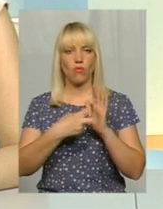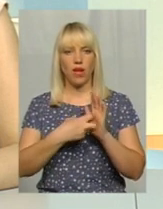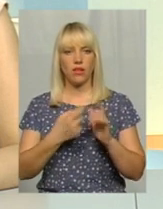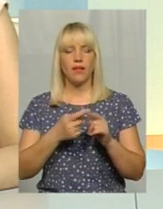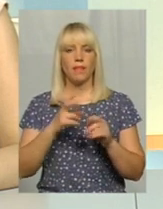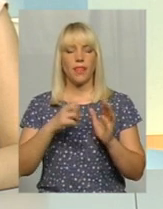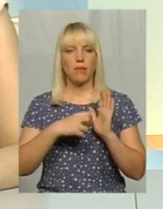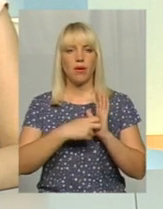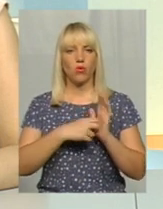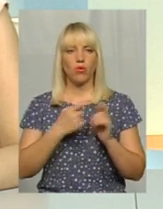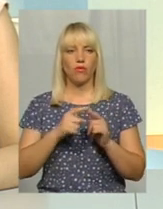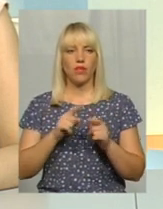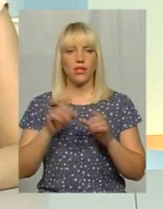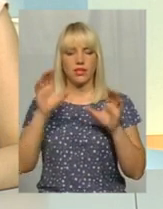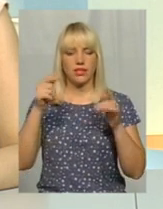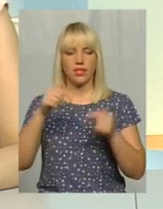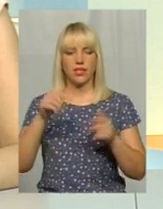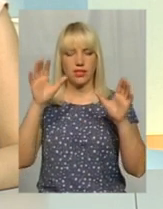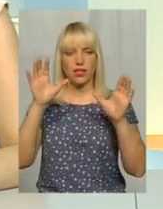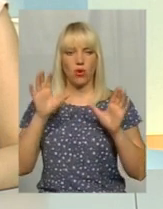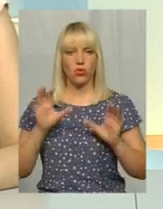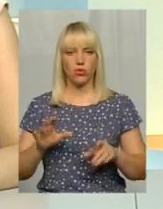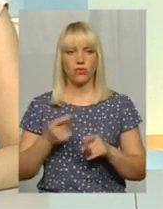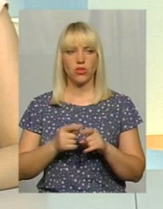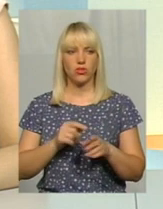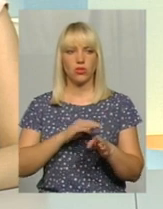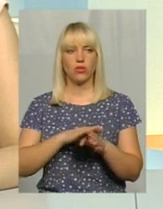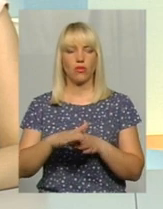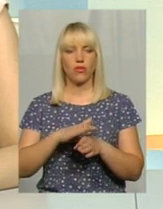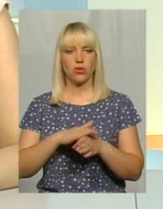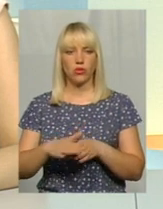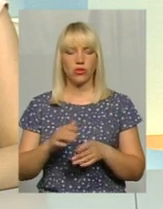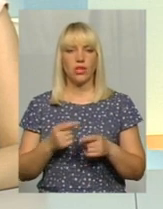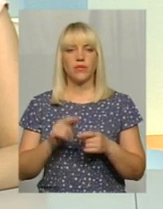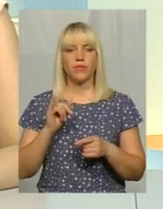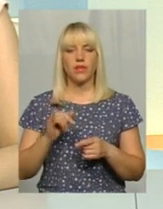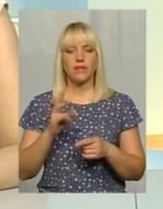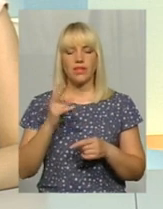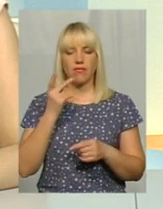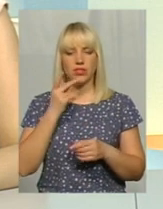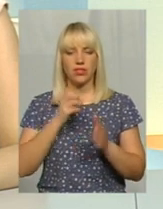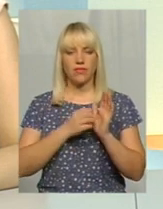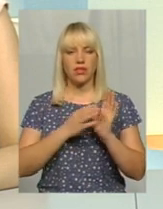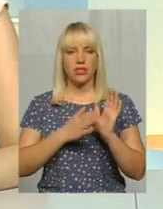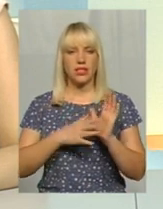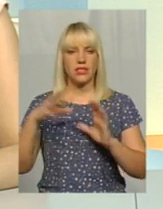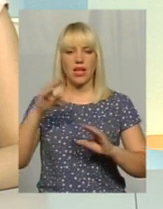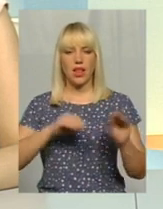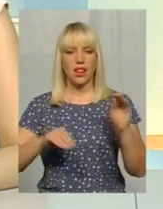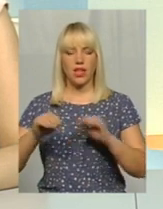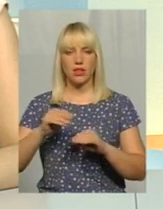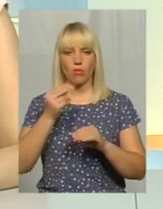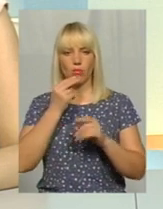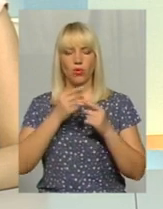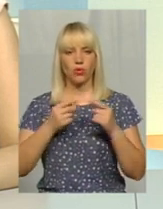на маркування, згідно вимог законодавства, і цього дотримуються наші оператори ринку, виробники, завжди вказується склад продукту.